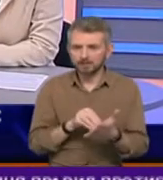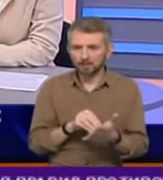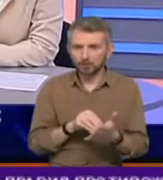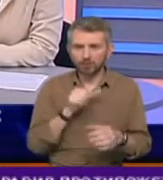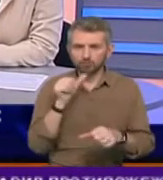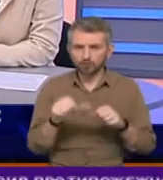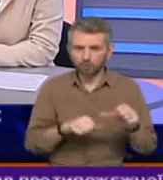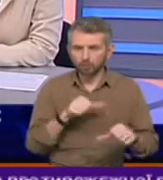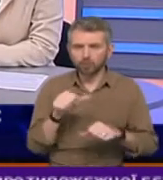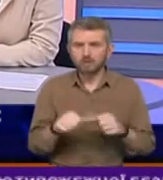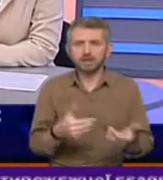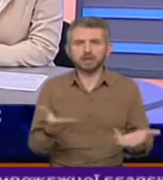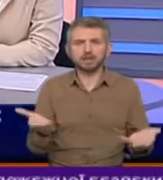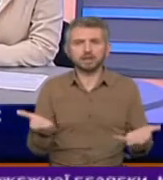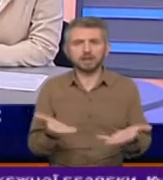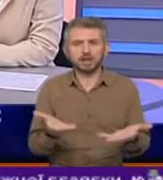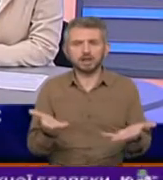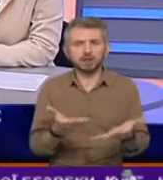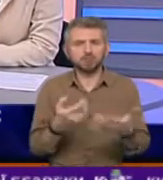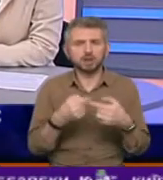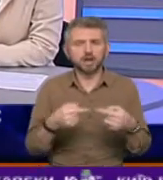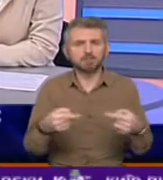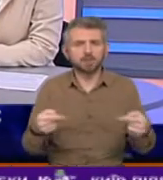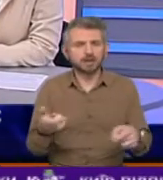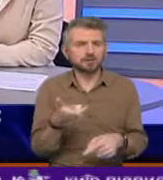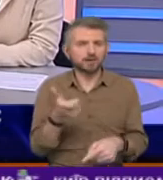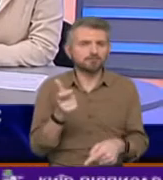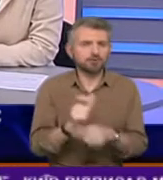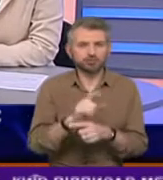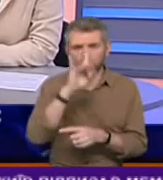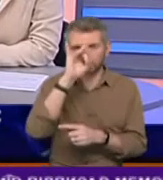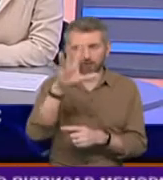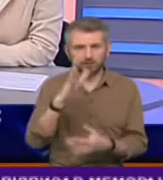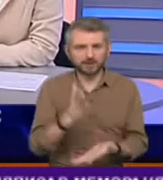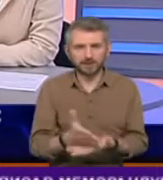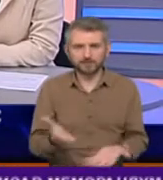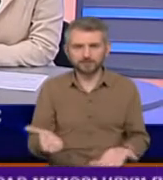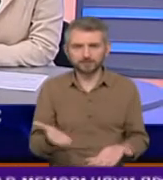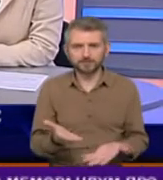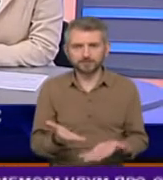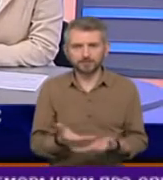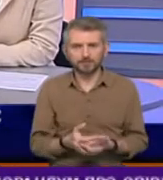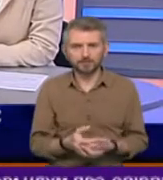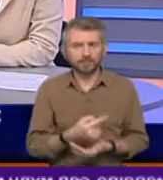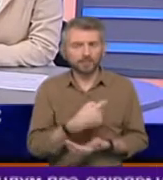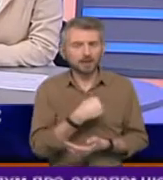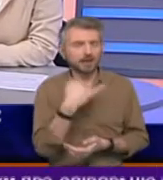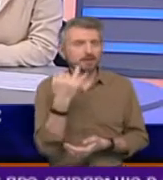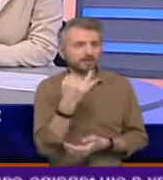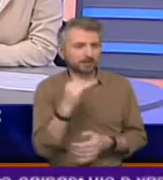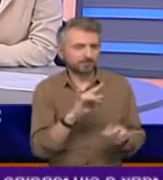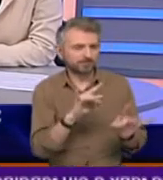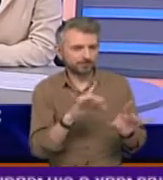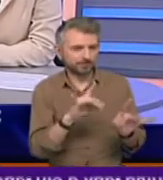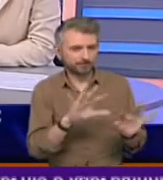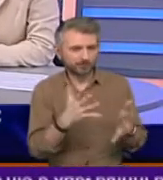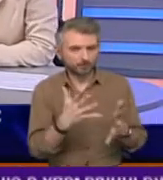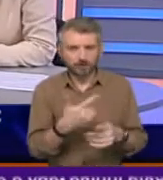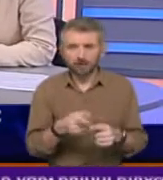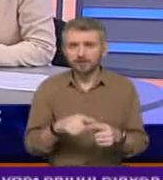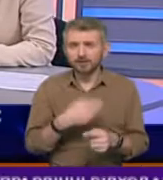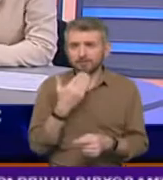атестат, а далі вже буде отримати свідоцтво. Принаймні, ця ситуація є на сьогодні такою. І ну, хтось з них отримує,